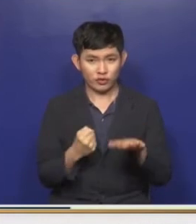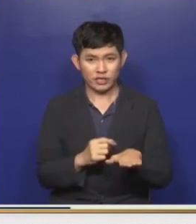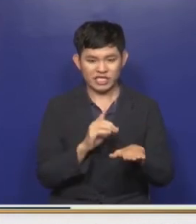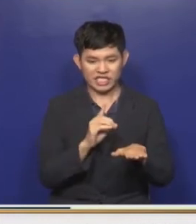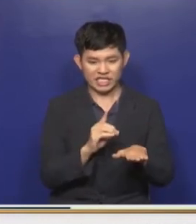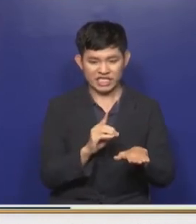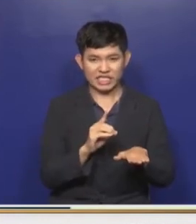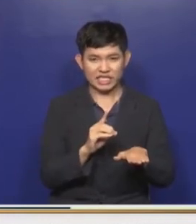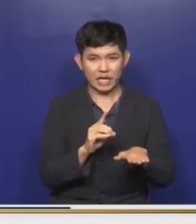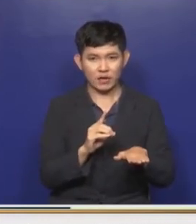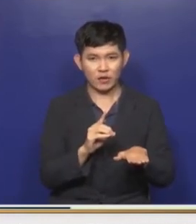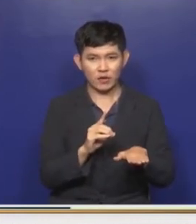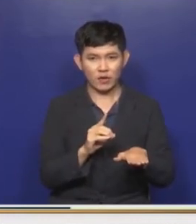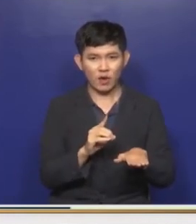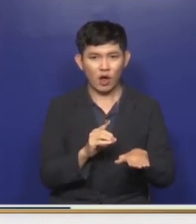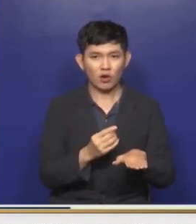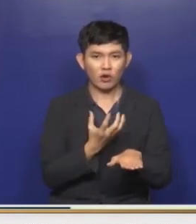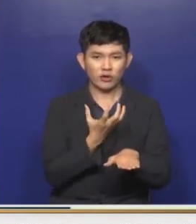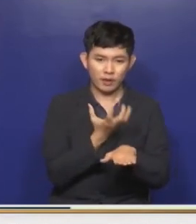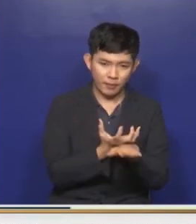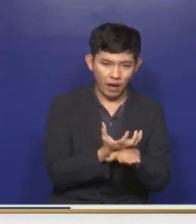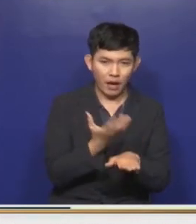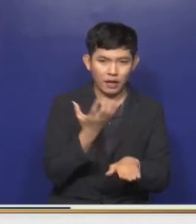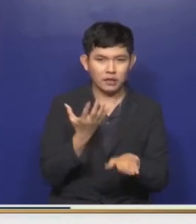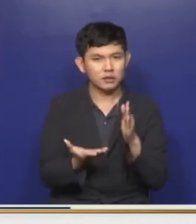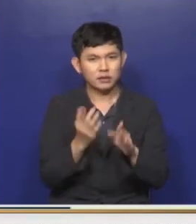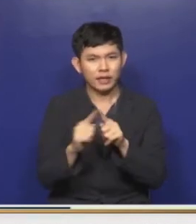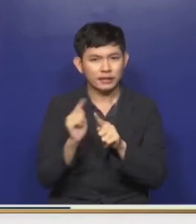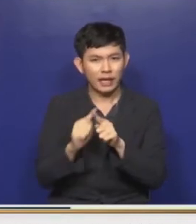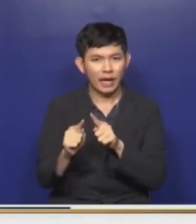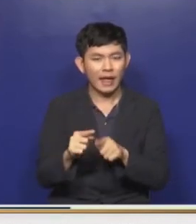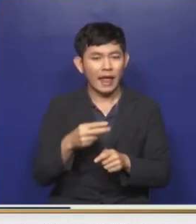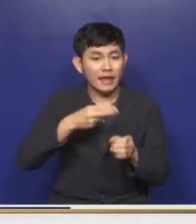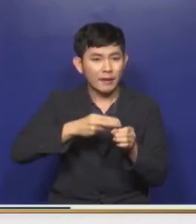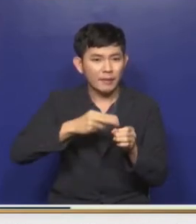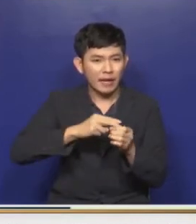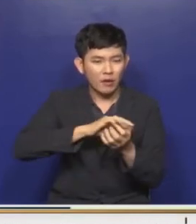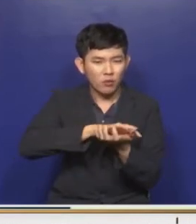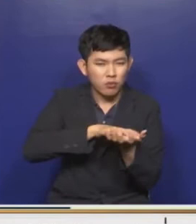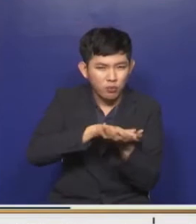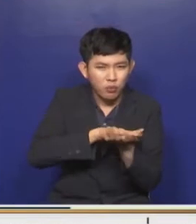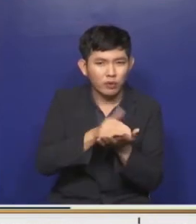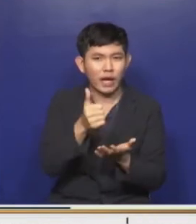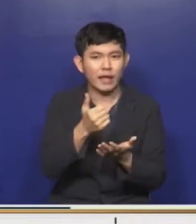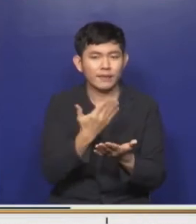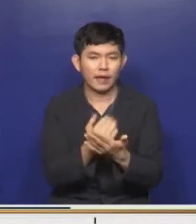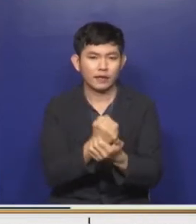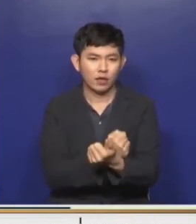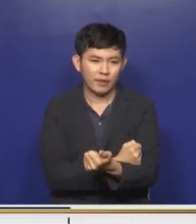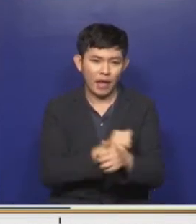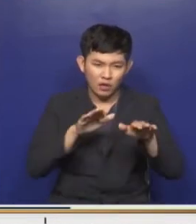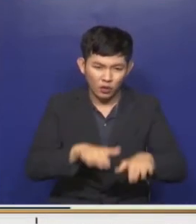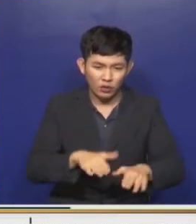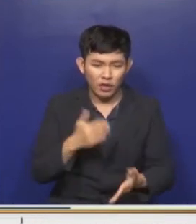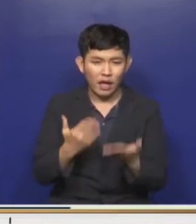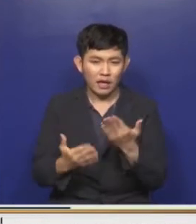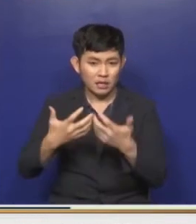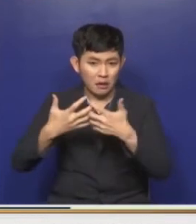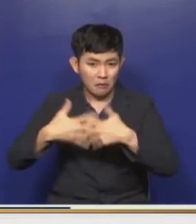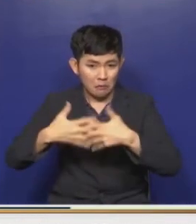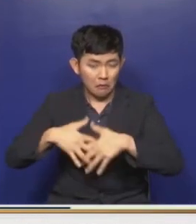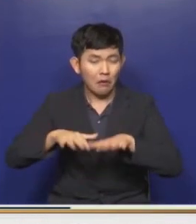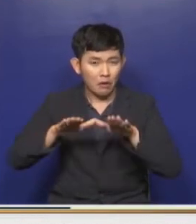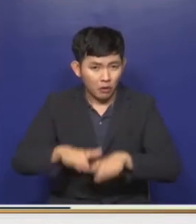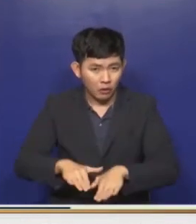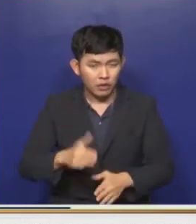ไม่วจะเปรถกระบาด รถเปทุกนั้ในการเปลยนถ่ายนมนเครื่องางค่ายจะให้รถค่าแรง บางค่ายจะรถค่าอะไรบางค่ายก็จะ